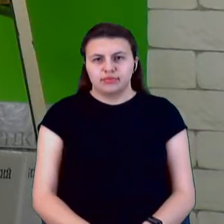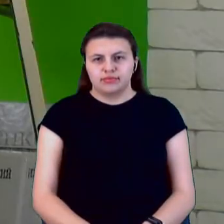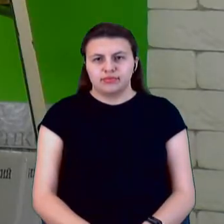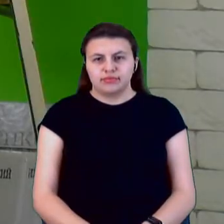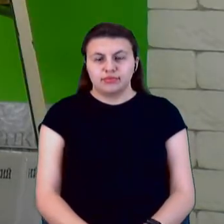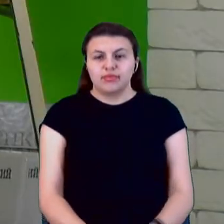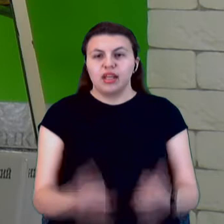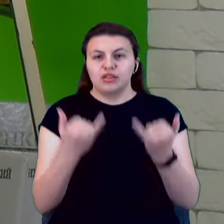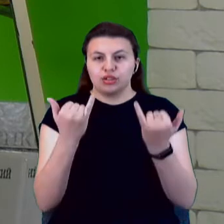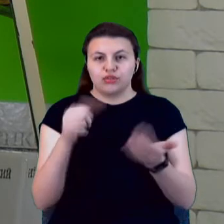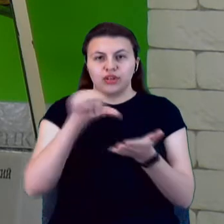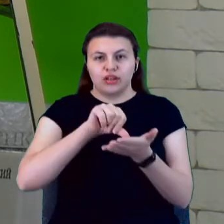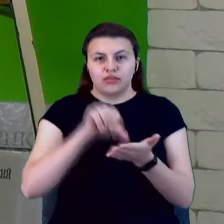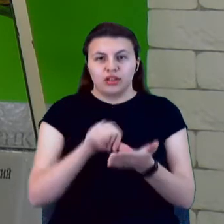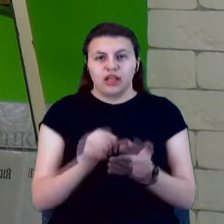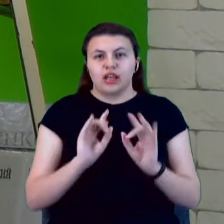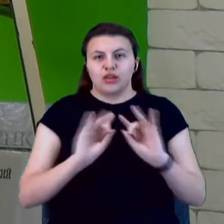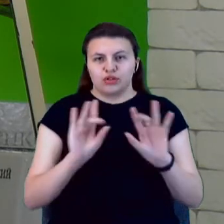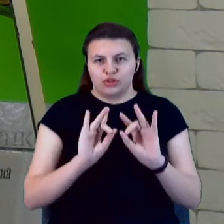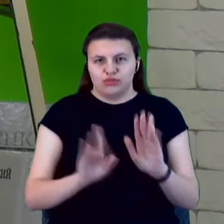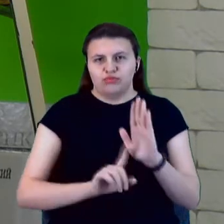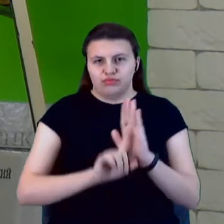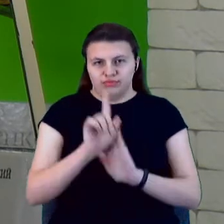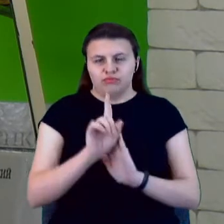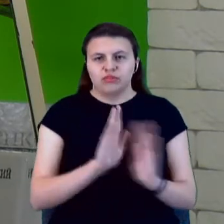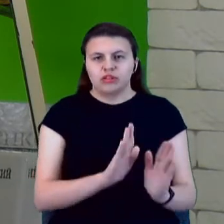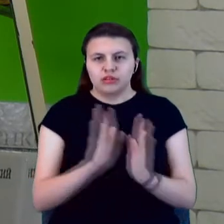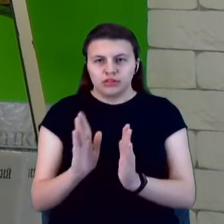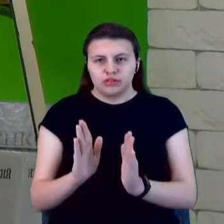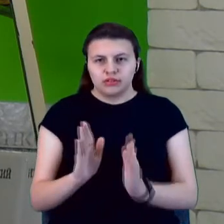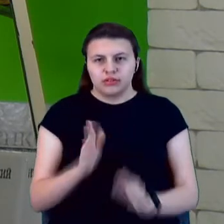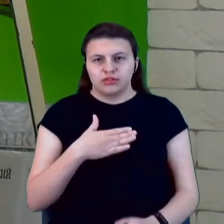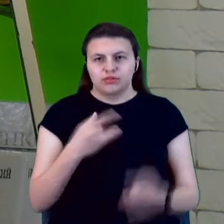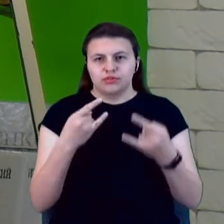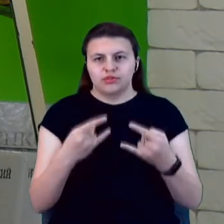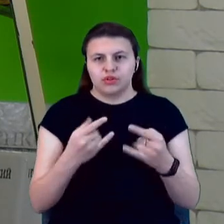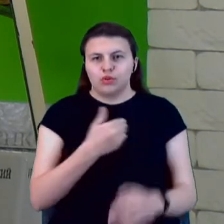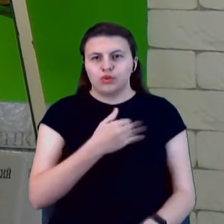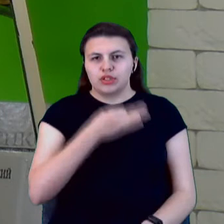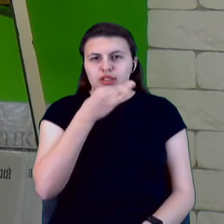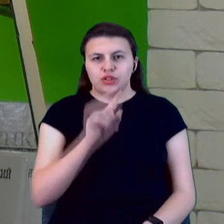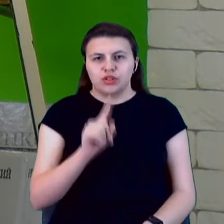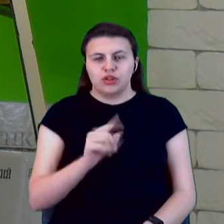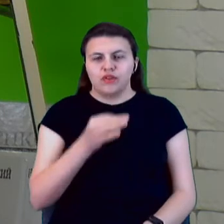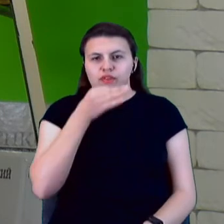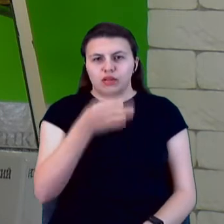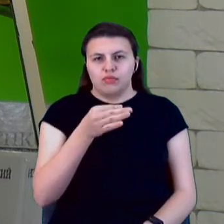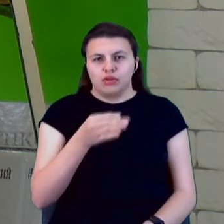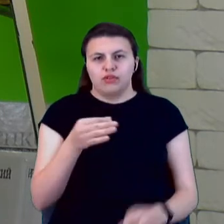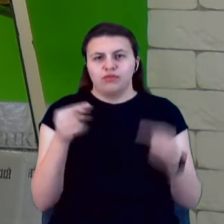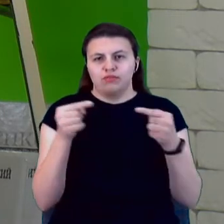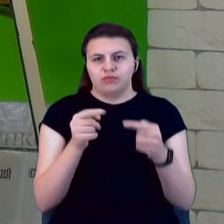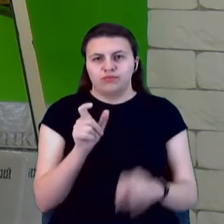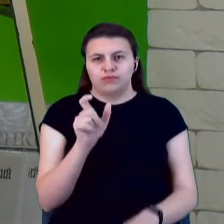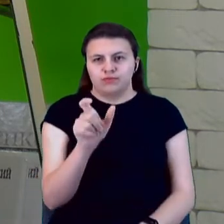Шановні кандидати, давайте я розкажу вам про структуру нашого ефіру. По-перше, хочу відзначити, що на відповідь ви матимете чіткий час, скільки